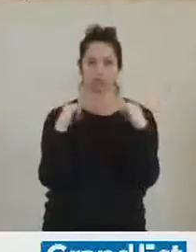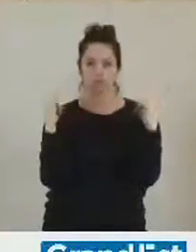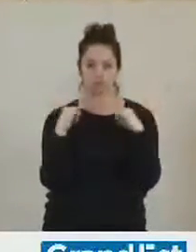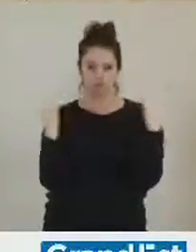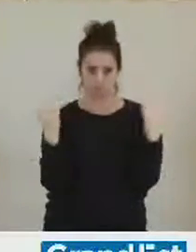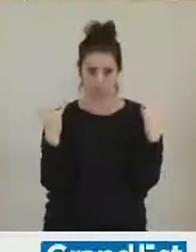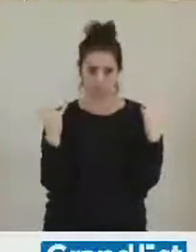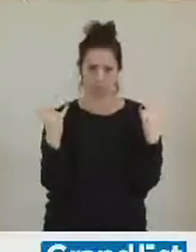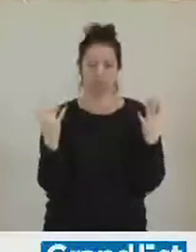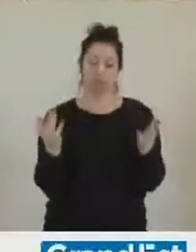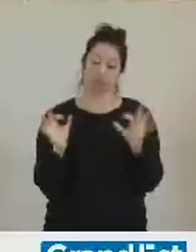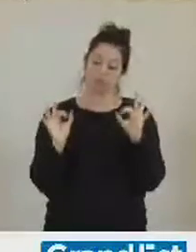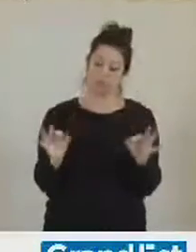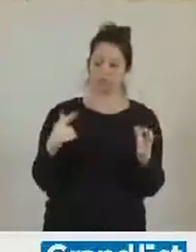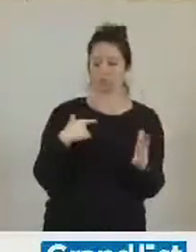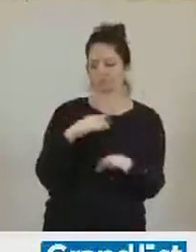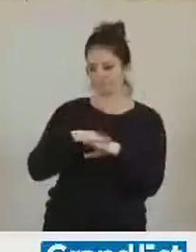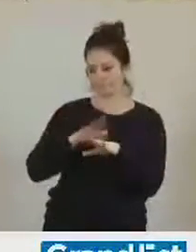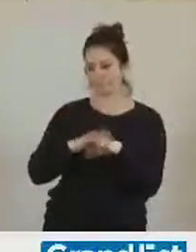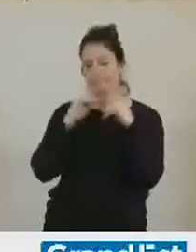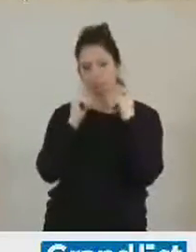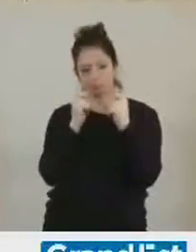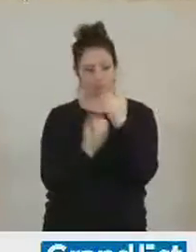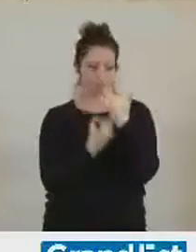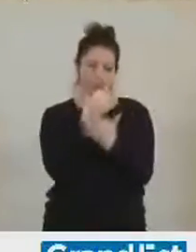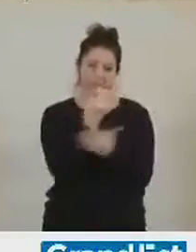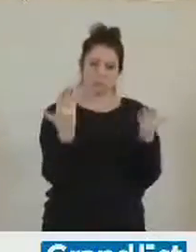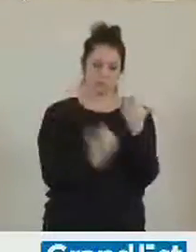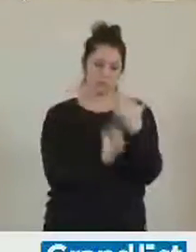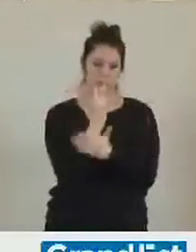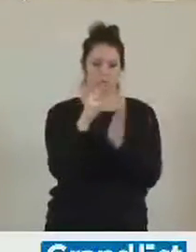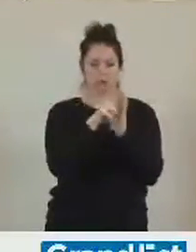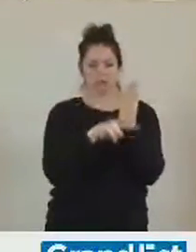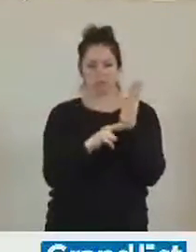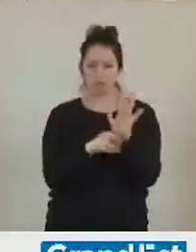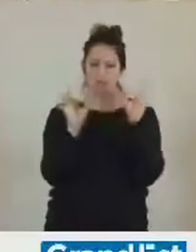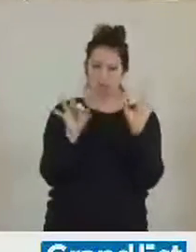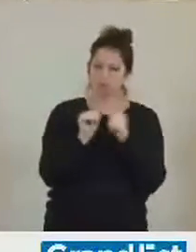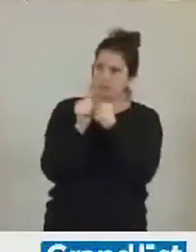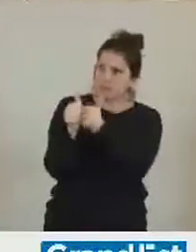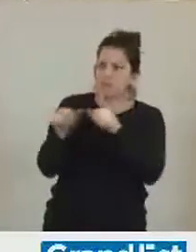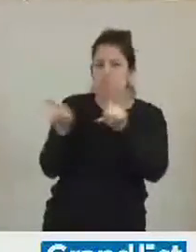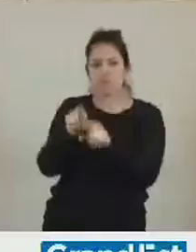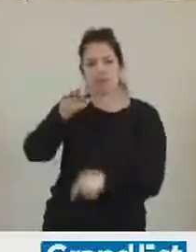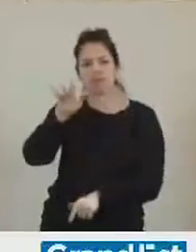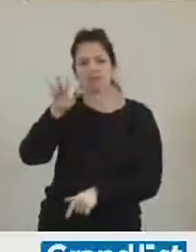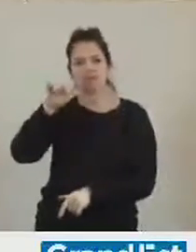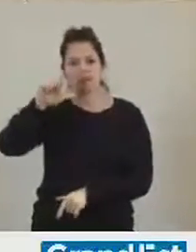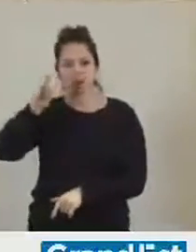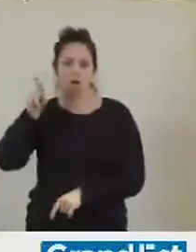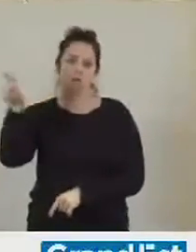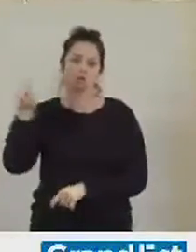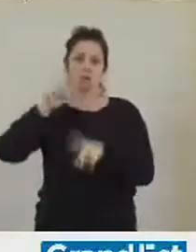à dire que ce nouveau règlement est largement inspiré de l'action Défilor, qui a permis en Lorraine de soutenir de très beaux projets de